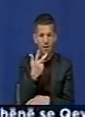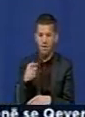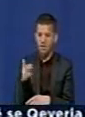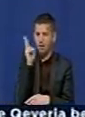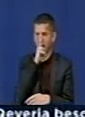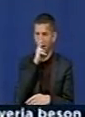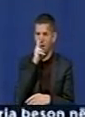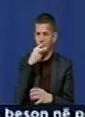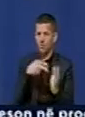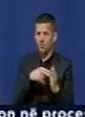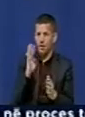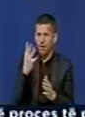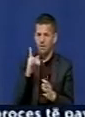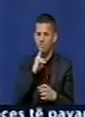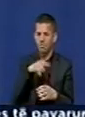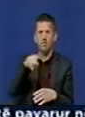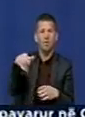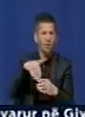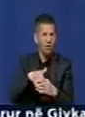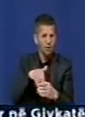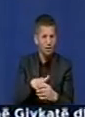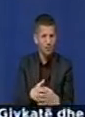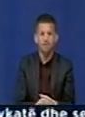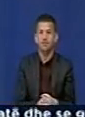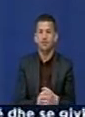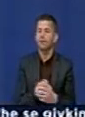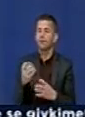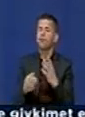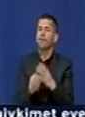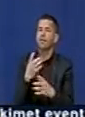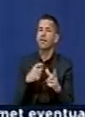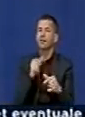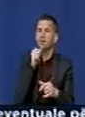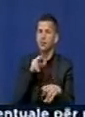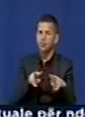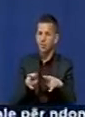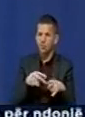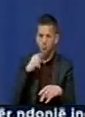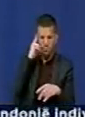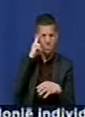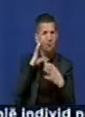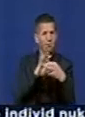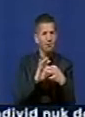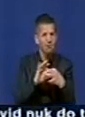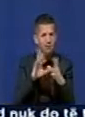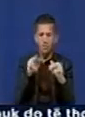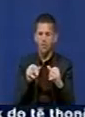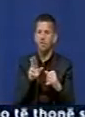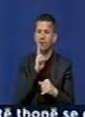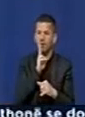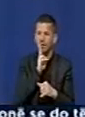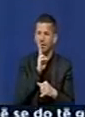23/4/2014 me 2/3 e votave të kuvendarëve. Çështja e formimit të kësaj gjykate mendoj që lidhet edhe me mungesën